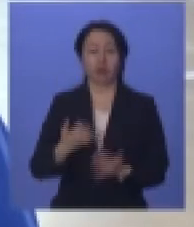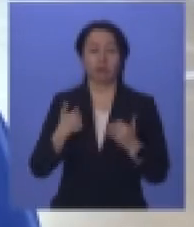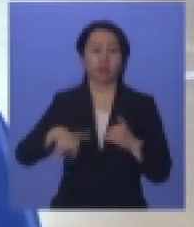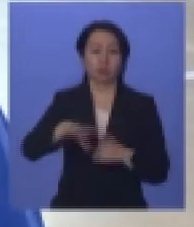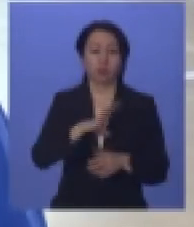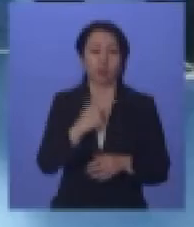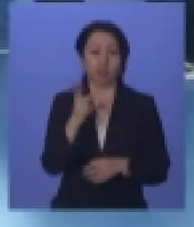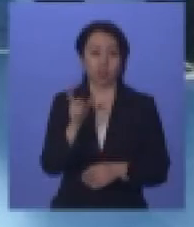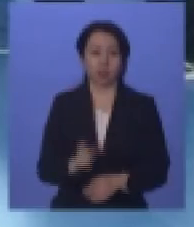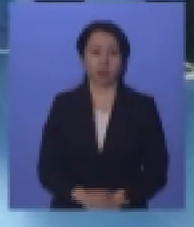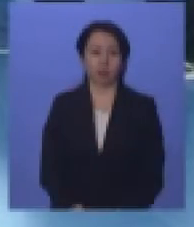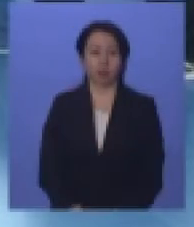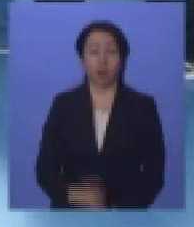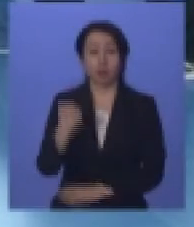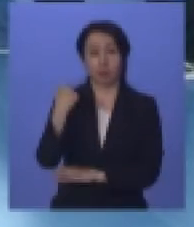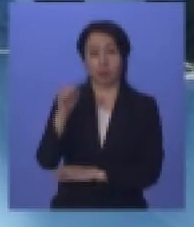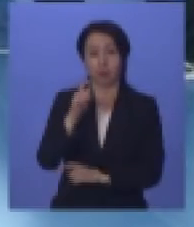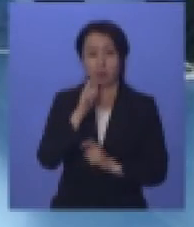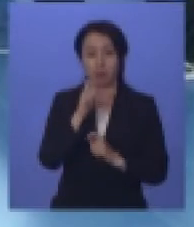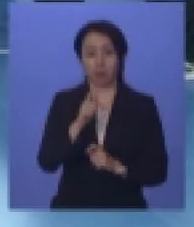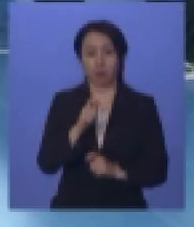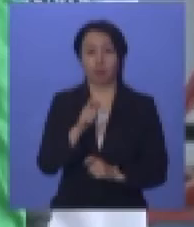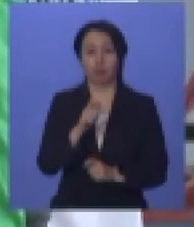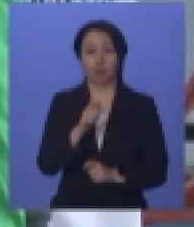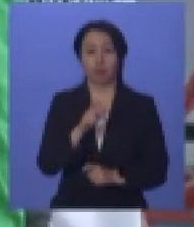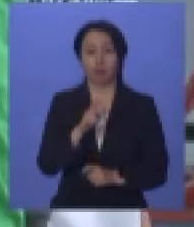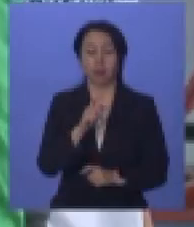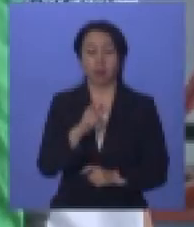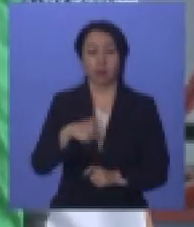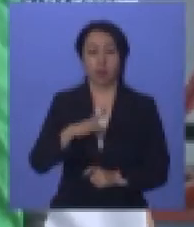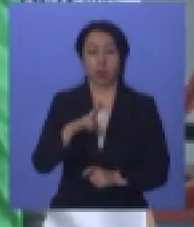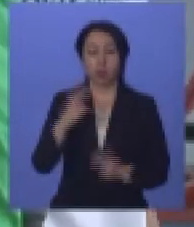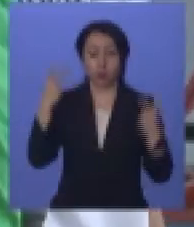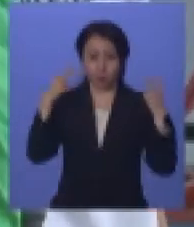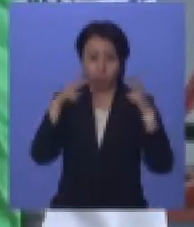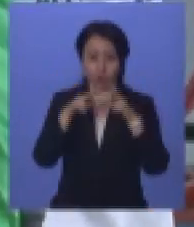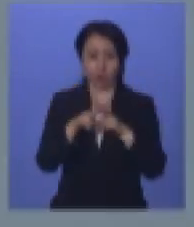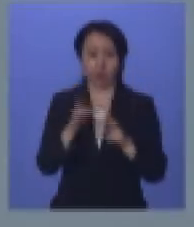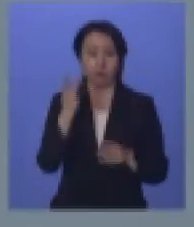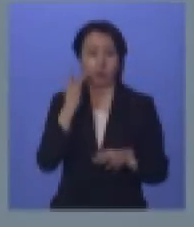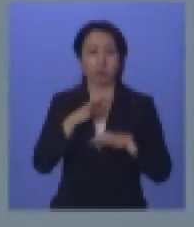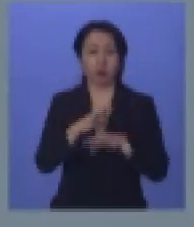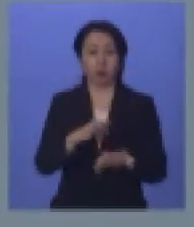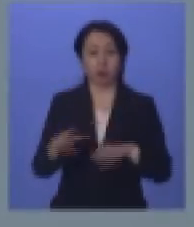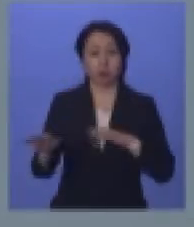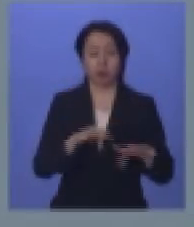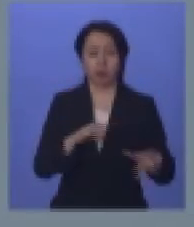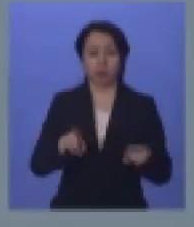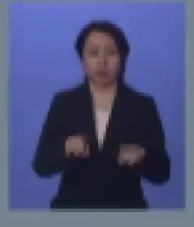нас было 3. Победителей наградили ценными призами. К слову, Казыбаев Юниверсити регулярно проводит